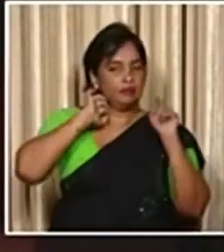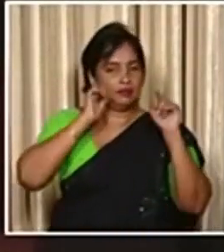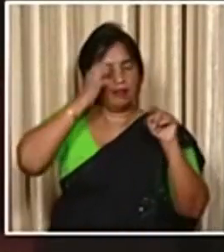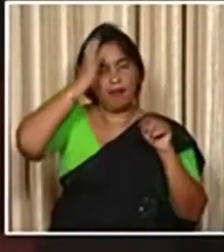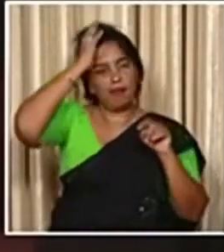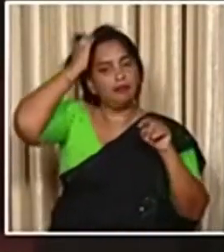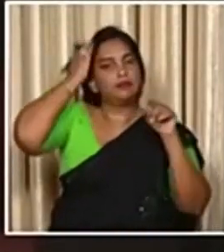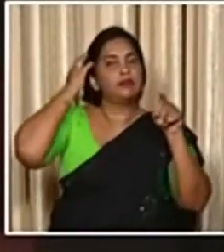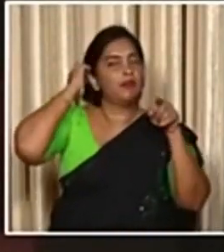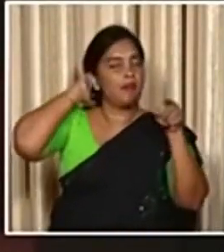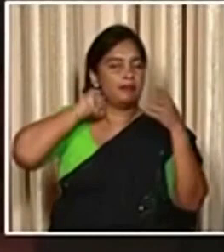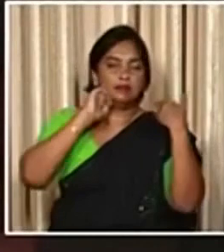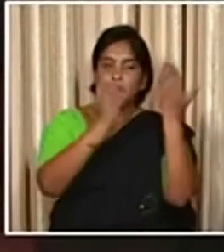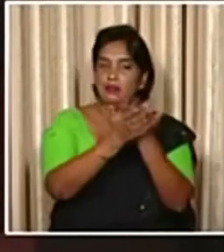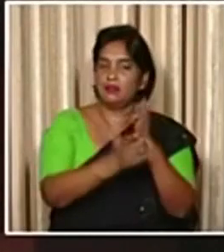ඔබතුමා ටේබල් කරා